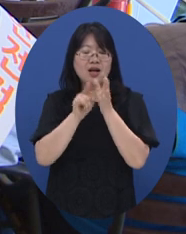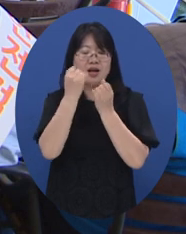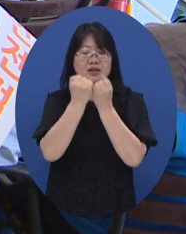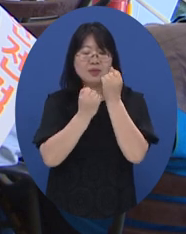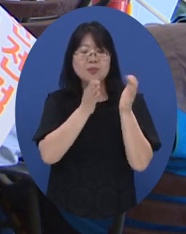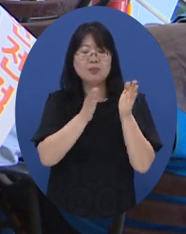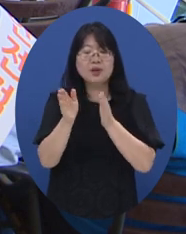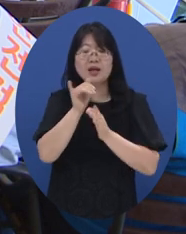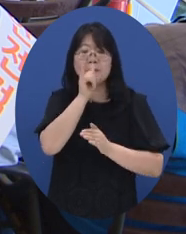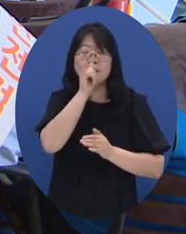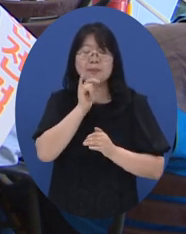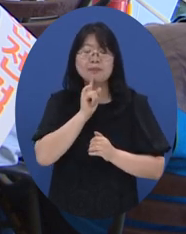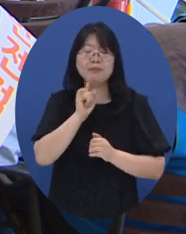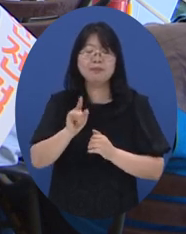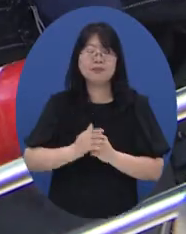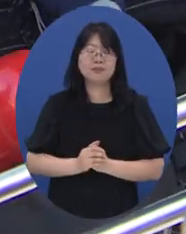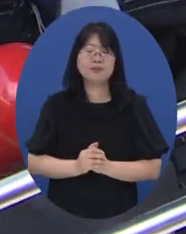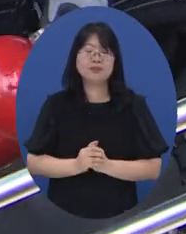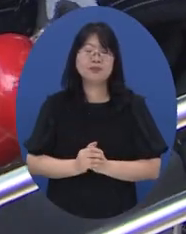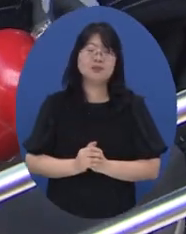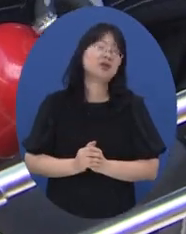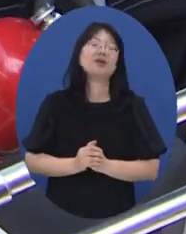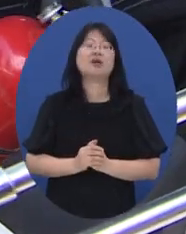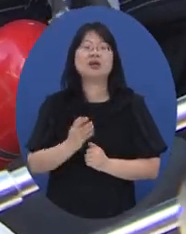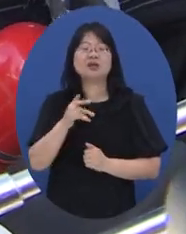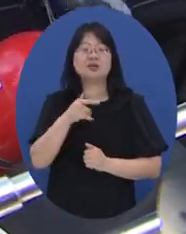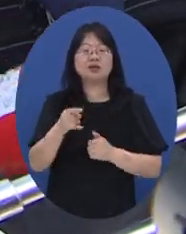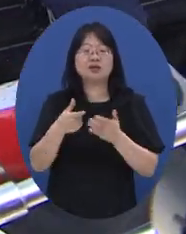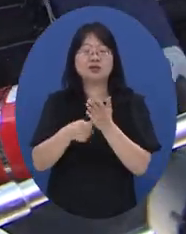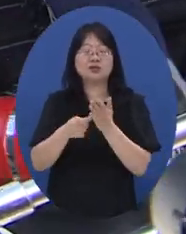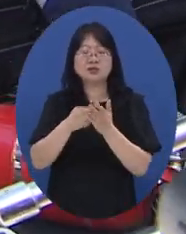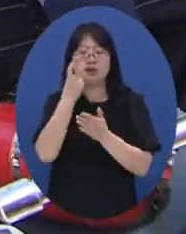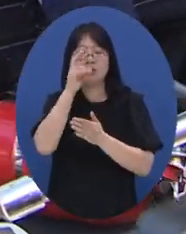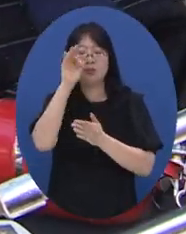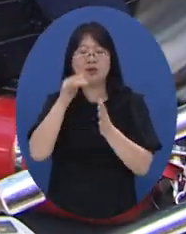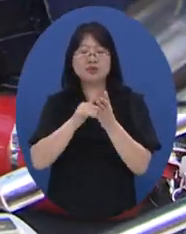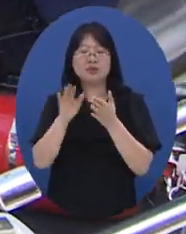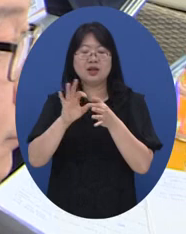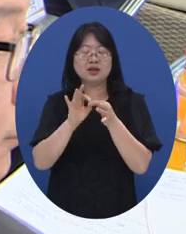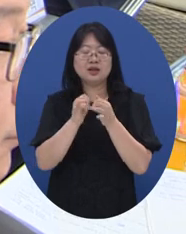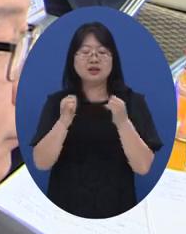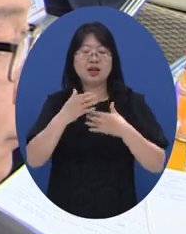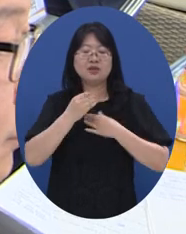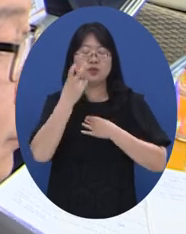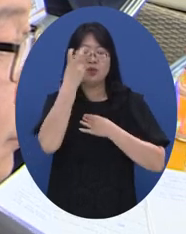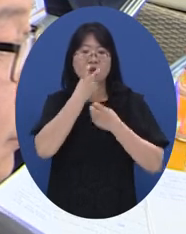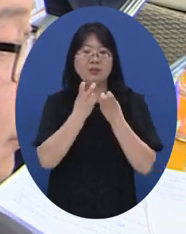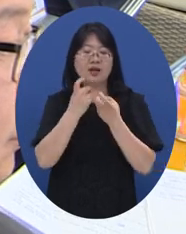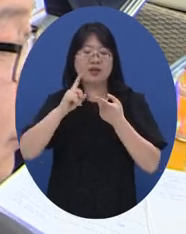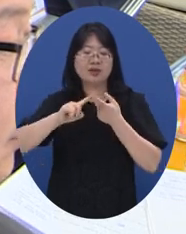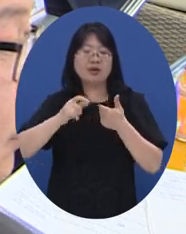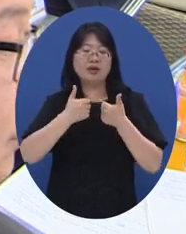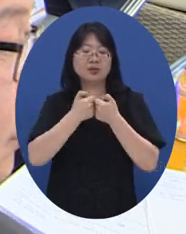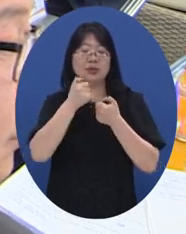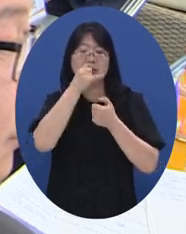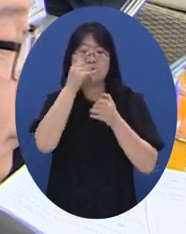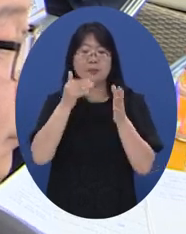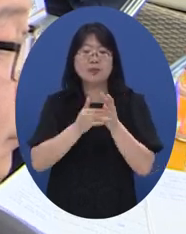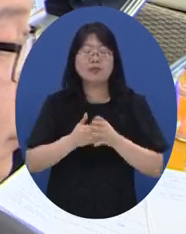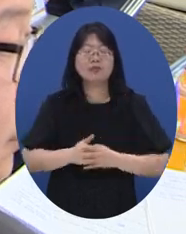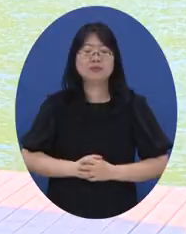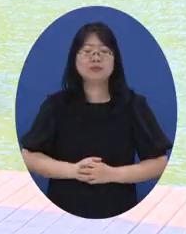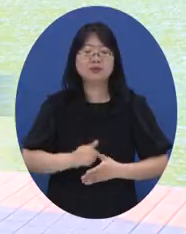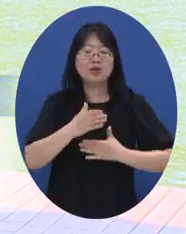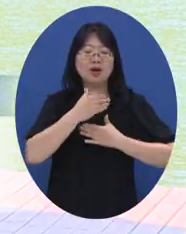위한 캠페인을 벌였습니다. 수상 레저 기구를 점검하고 관계자들과 안전관리 방안에 대해